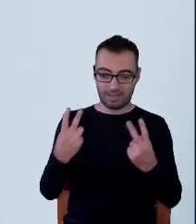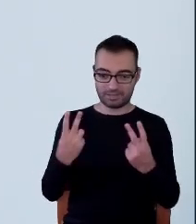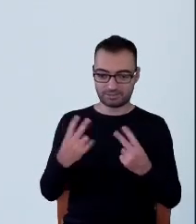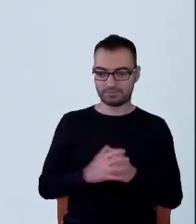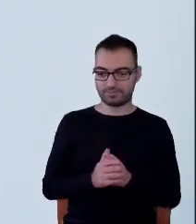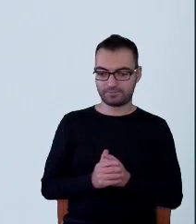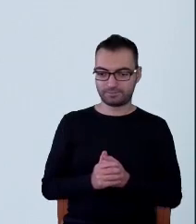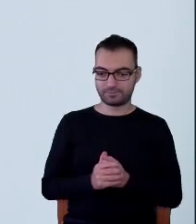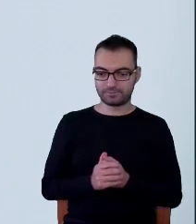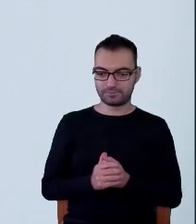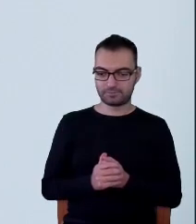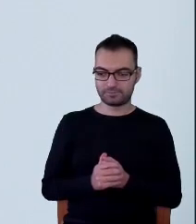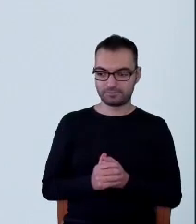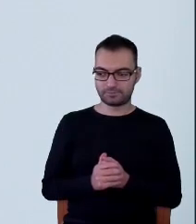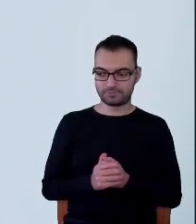który jesteśmy,